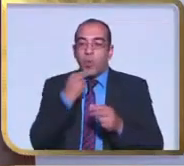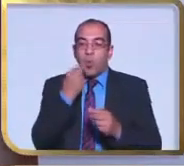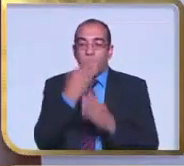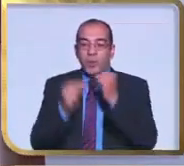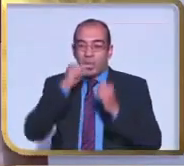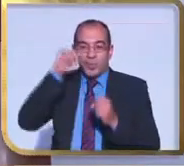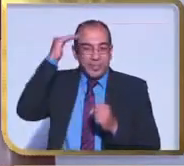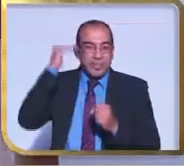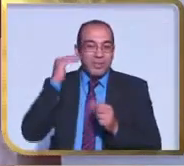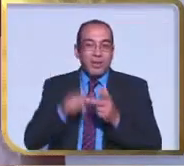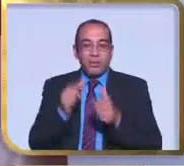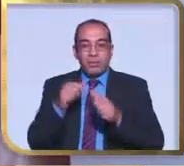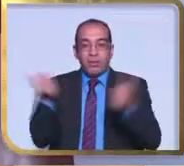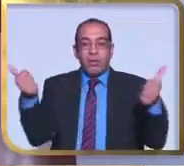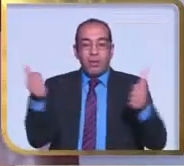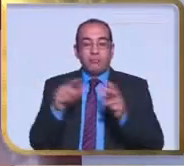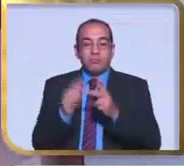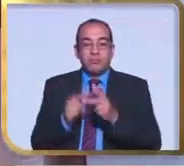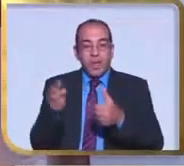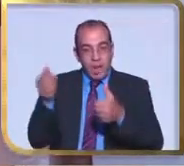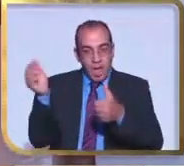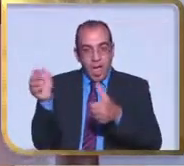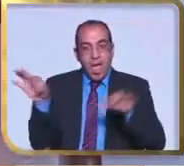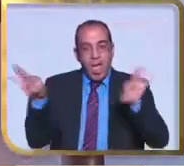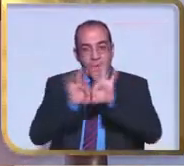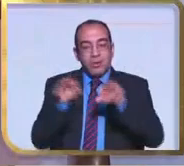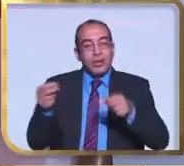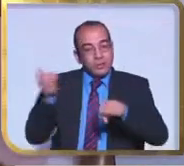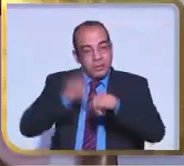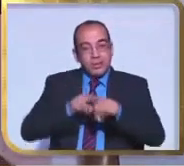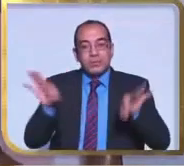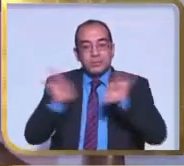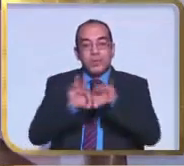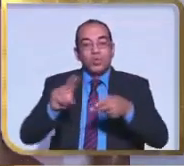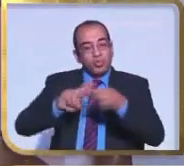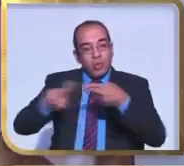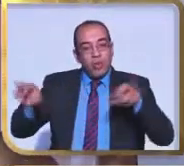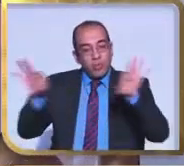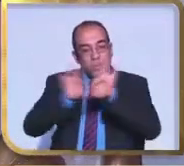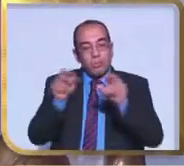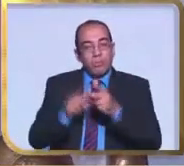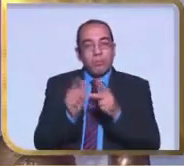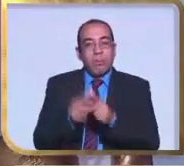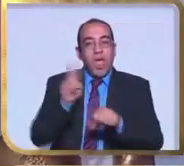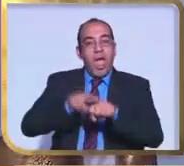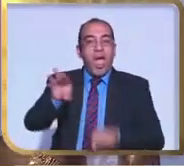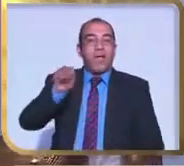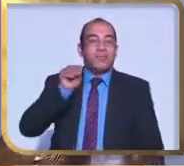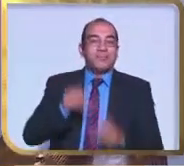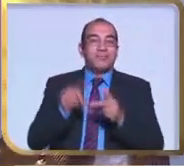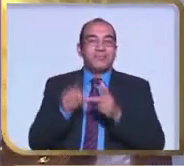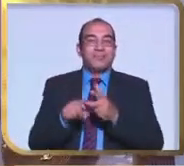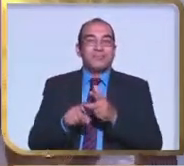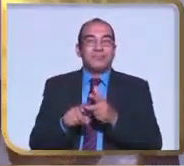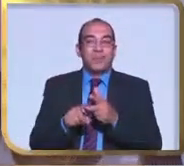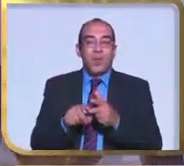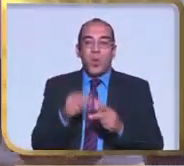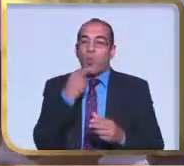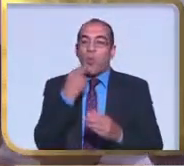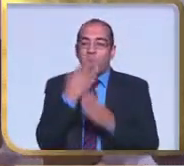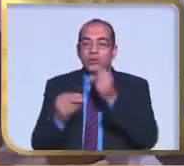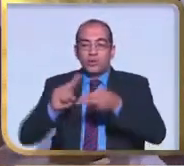وبنت، وبعد كده طلقها وبعد كده رجع لها عشان خاطر الأولاد، وهو دلوقتي عاوز يعني الولد